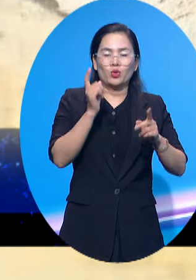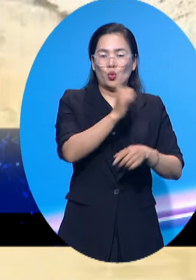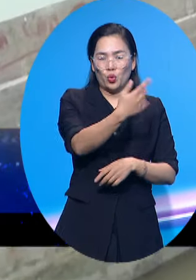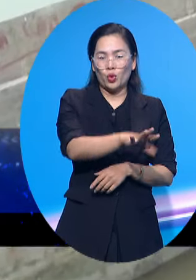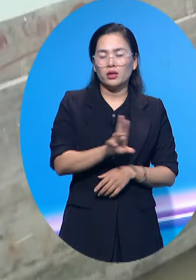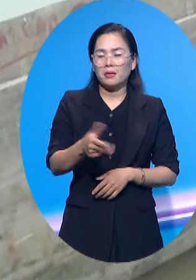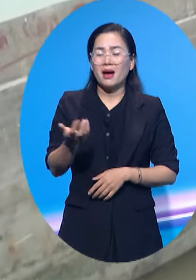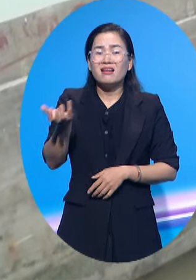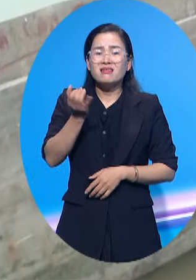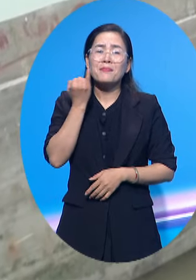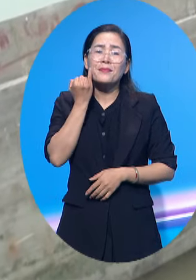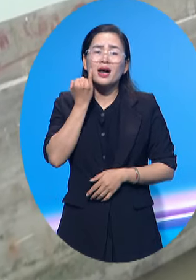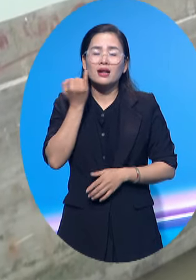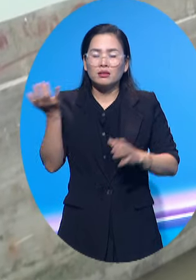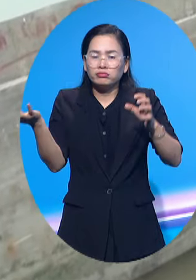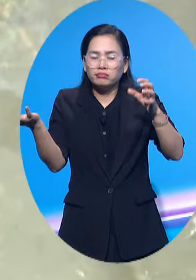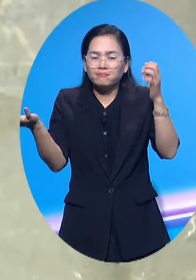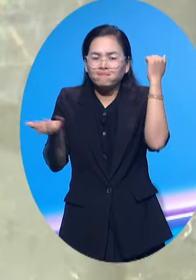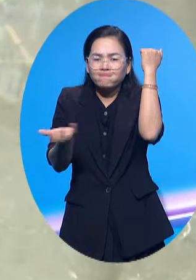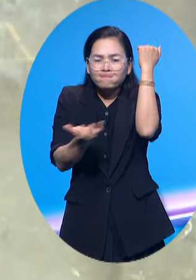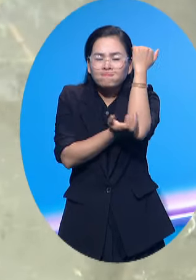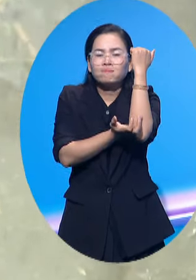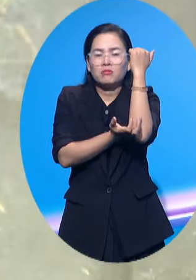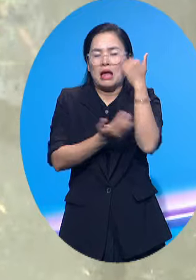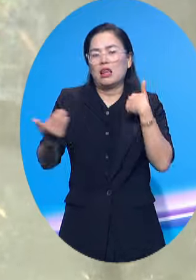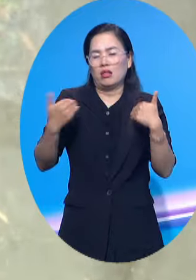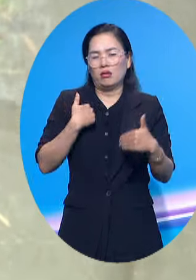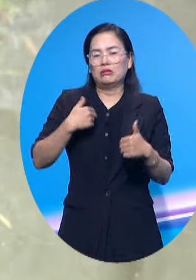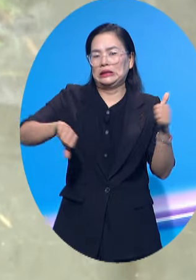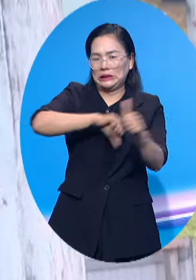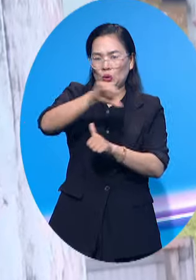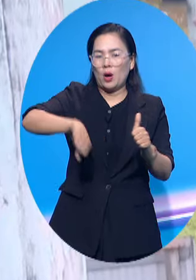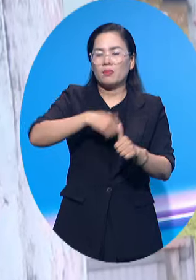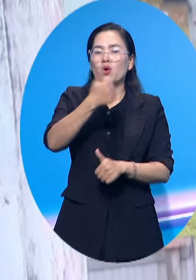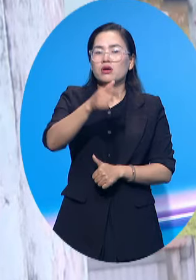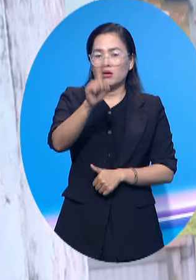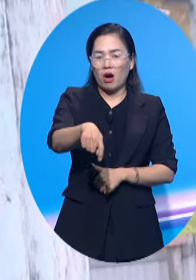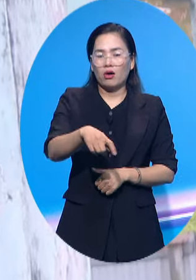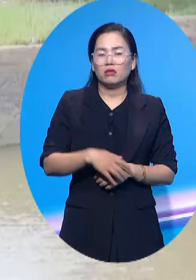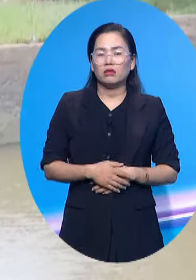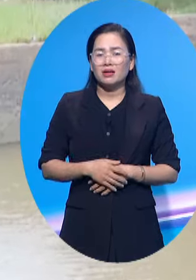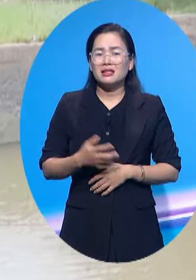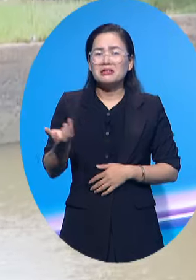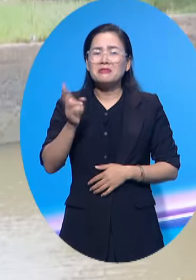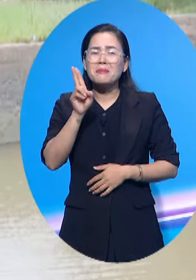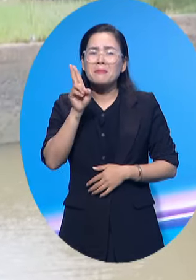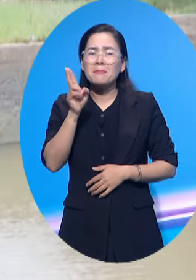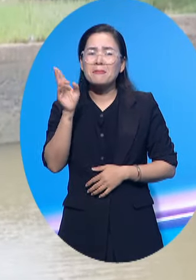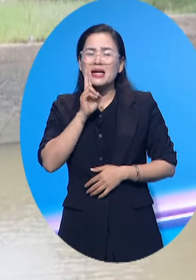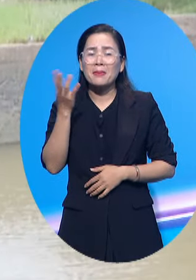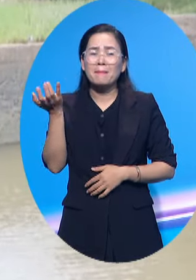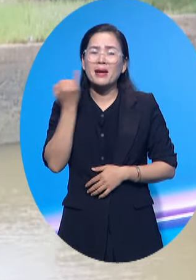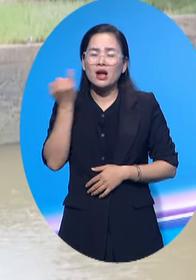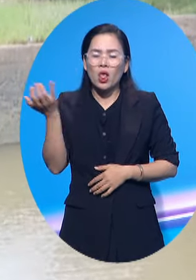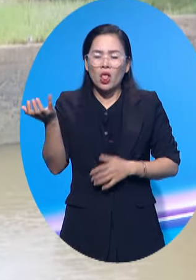nhập mặn vẫn còn ở mức cao, có khả năng ảnh hưởng đến sản xuất và sinh hoạt. Ở vùng các cửa sông Cửu Long, tranh mặn 4 gram trên lít có khả năng